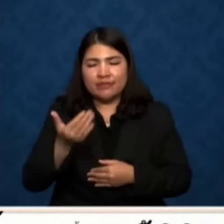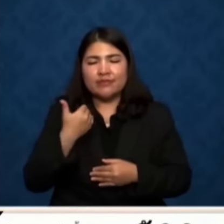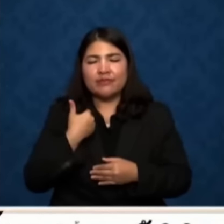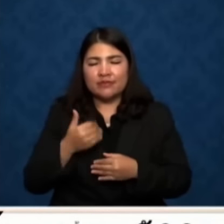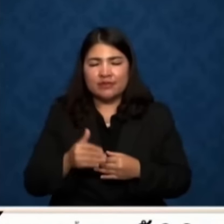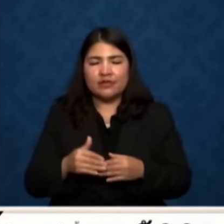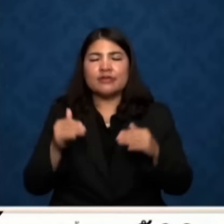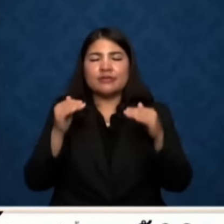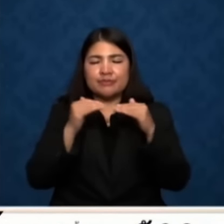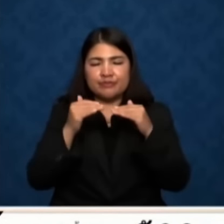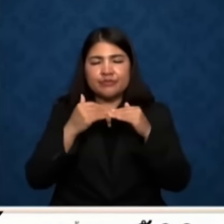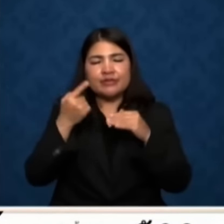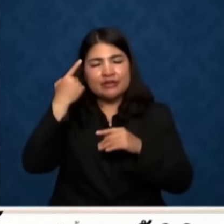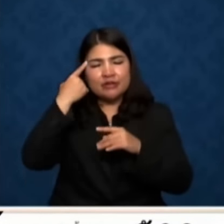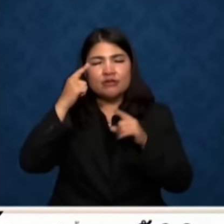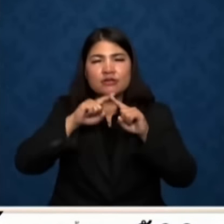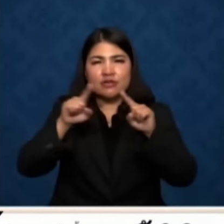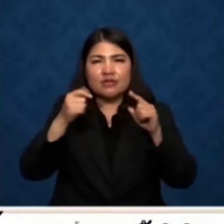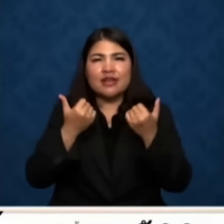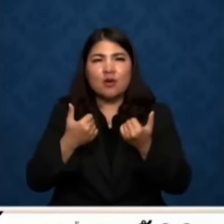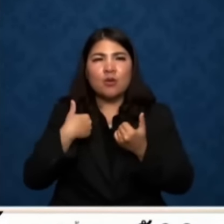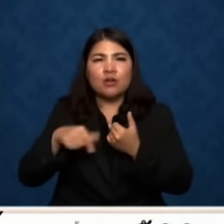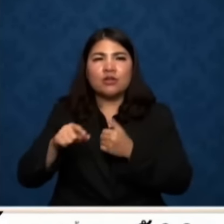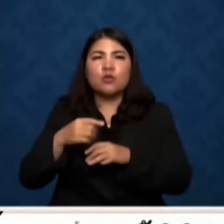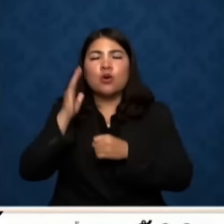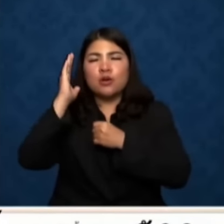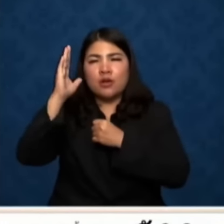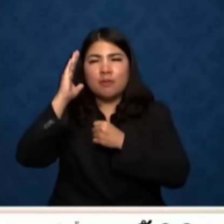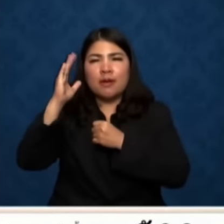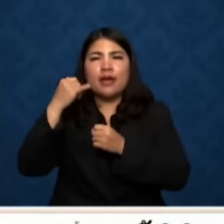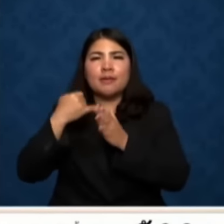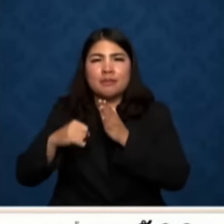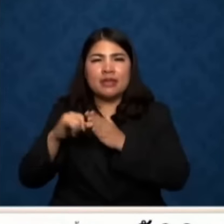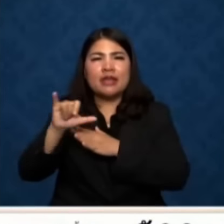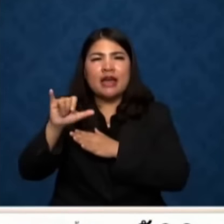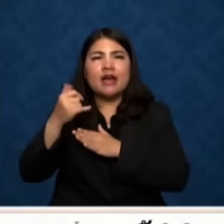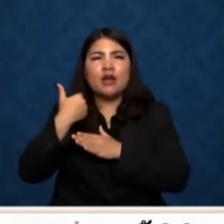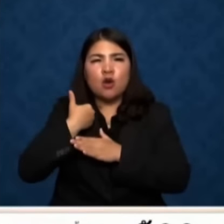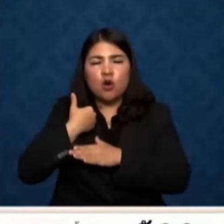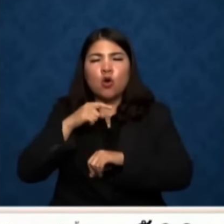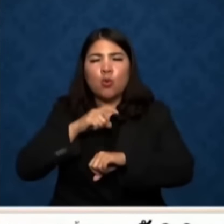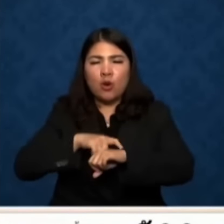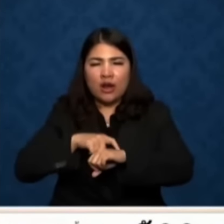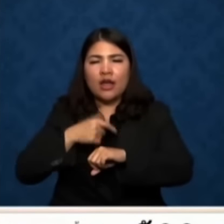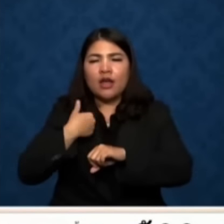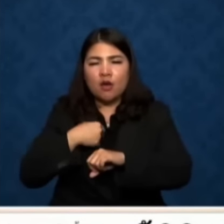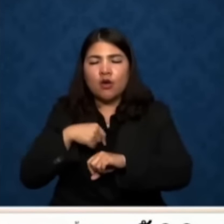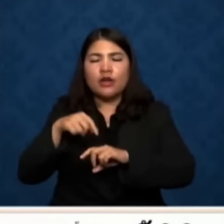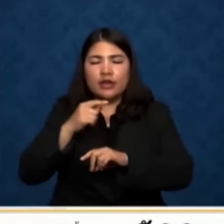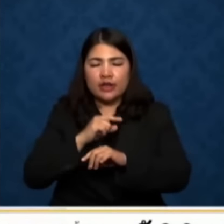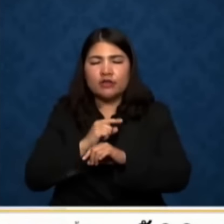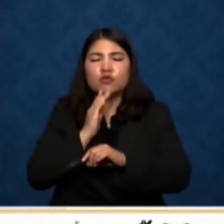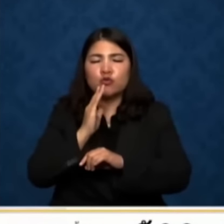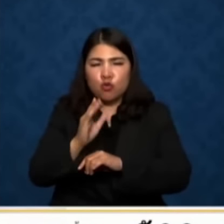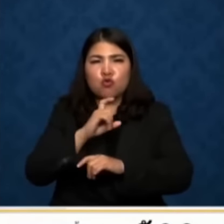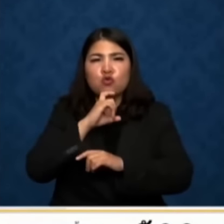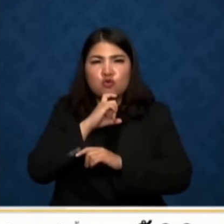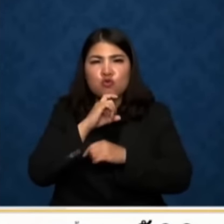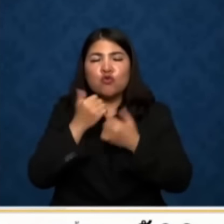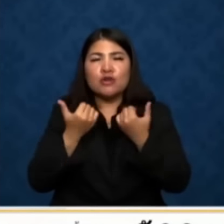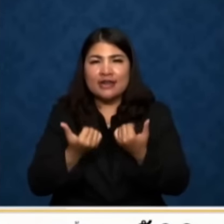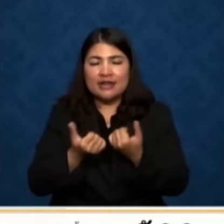ได้นะครับแต่ท่านผู้อภิปรายยังไม่ได้ทำผิดข้อบังคับแล้วก็เวลาของท่านก็ยังรักษาอยู่นะครับเพราะฉะนั้นผมคิดว่าถ้